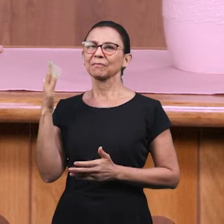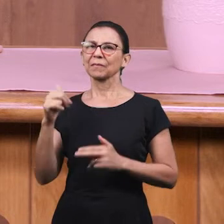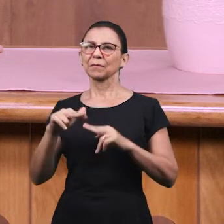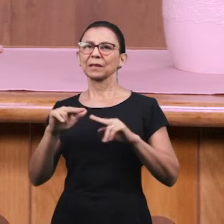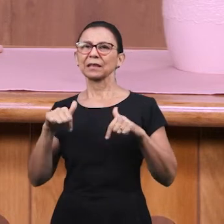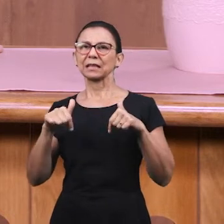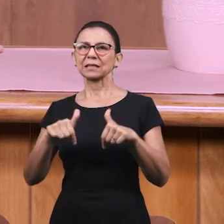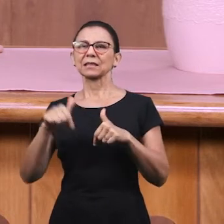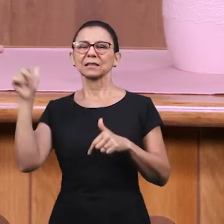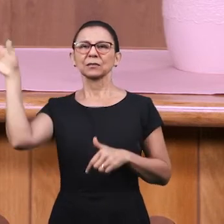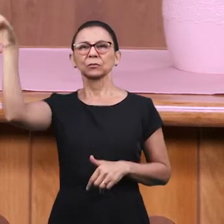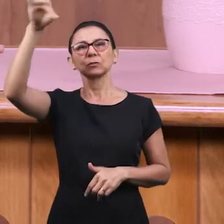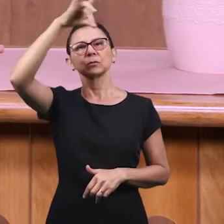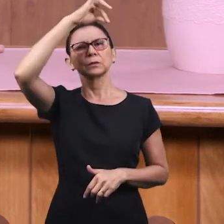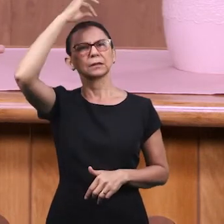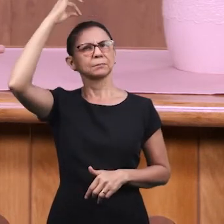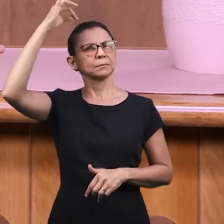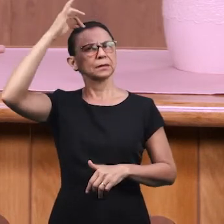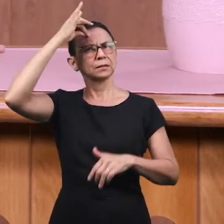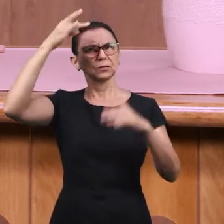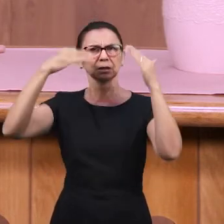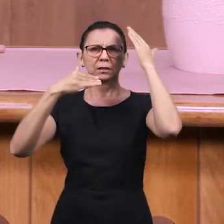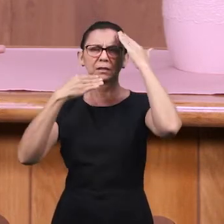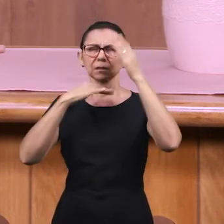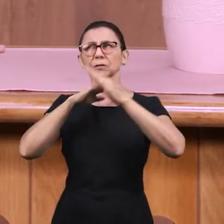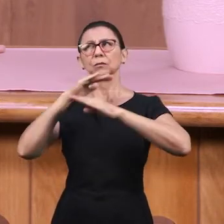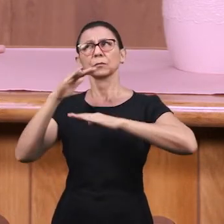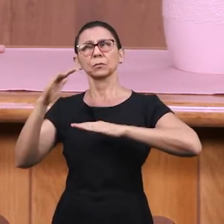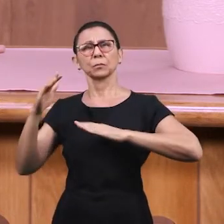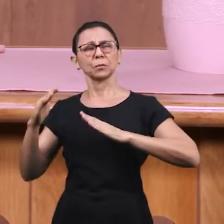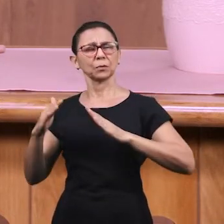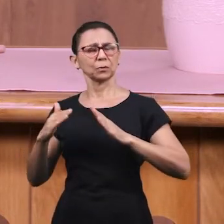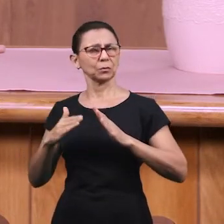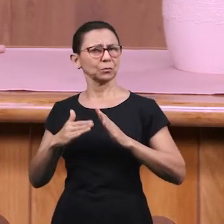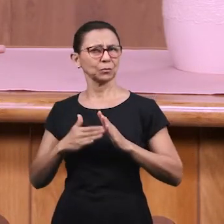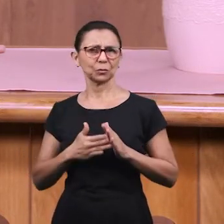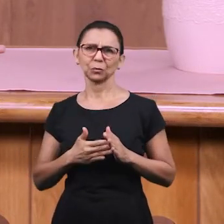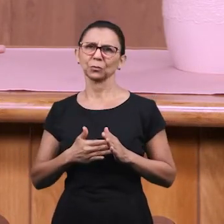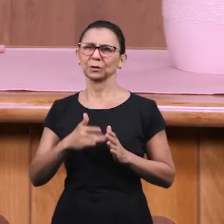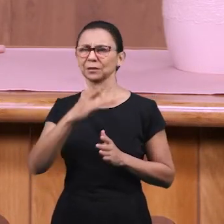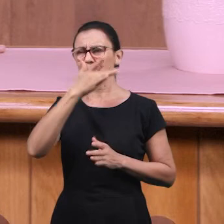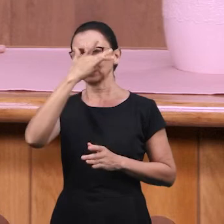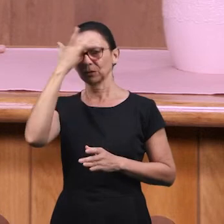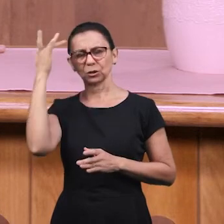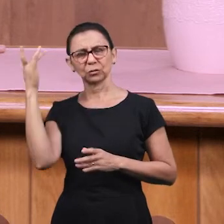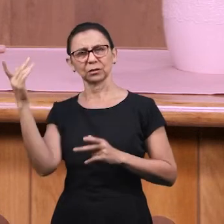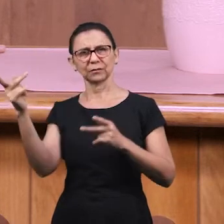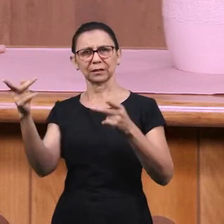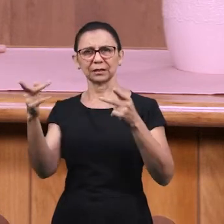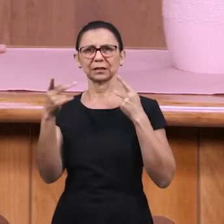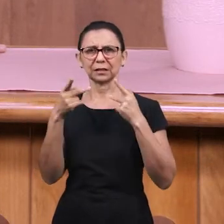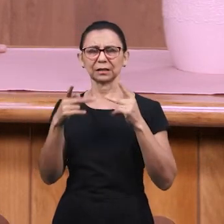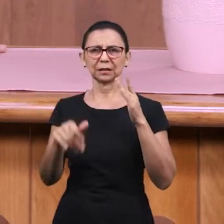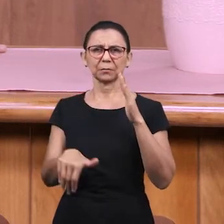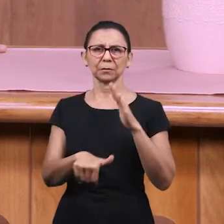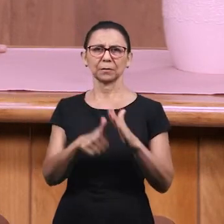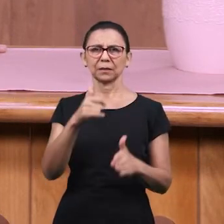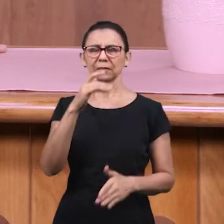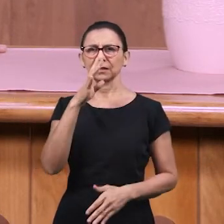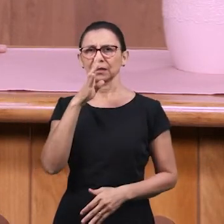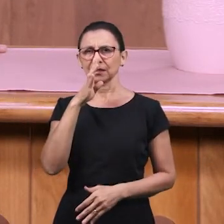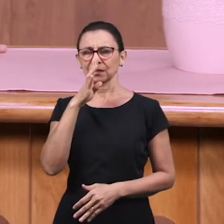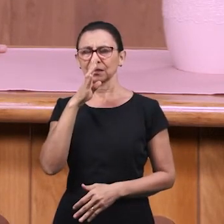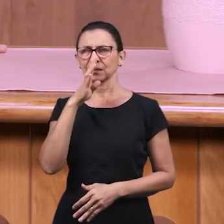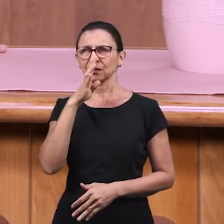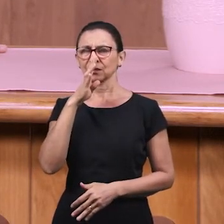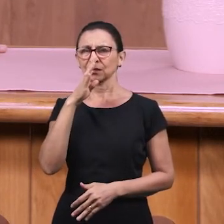За действие Духа Твоего Святого мы славим Тебя за все это, за всех тех, кто посещает нас, кто